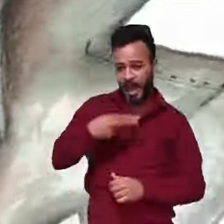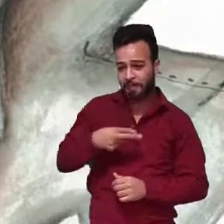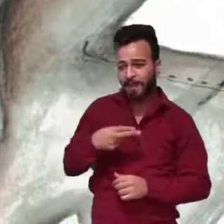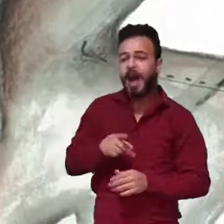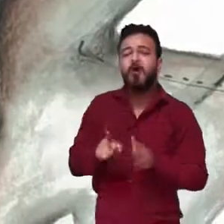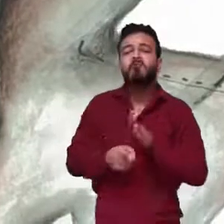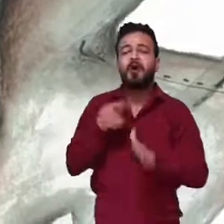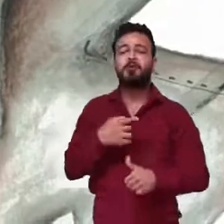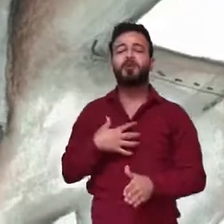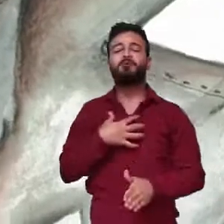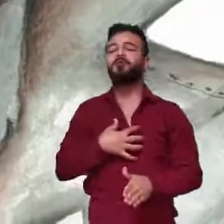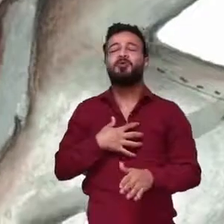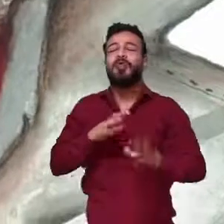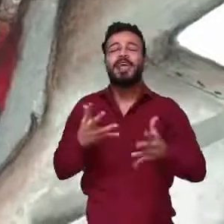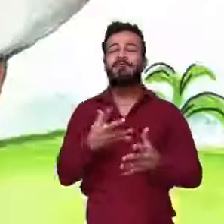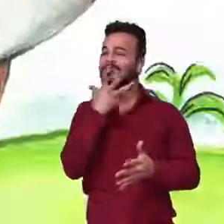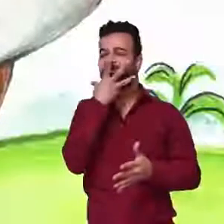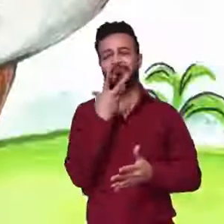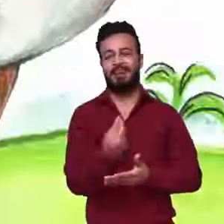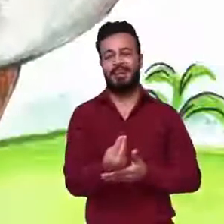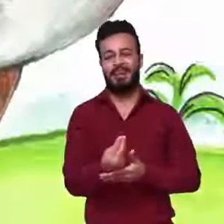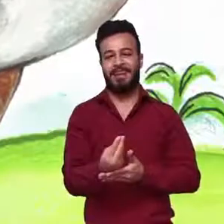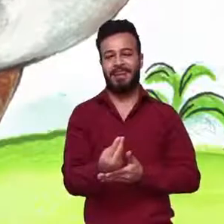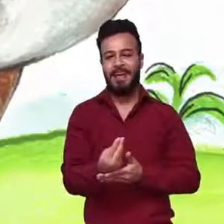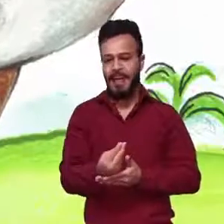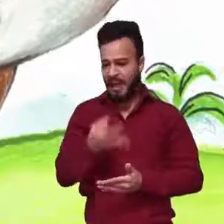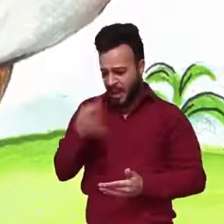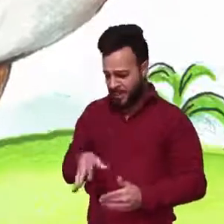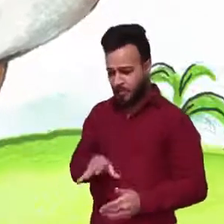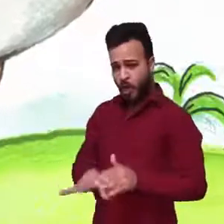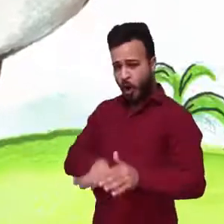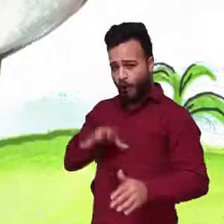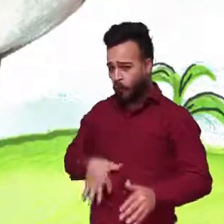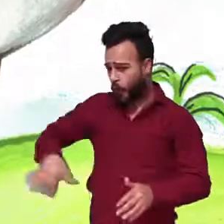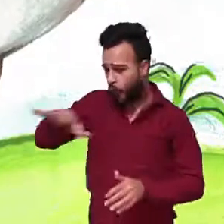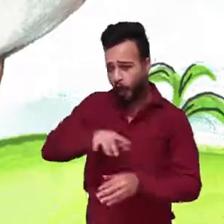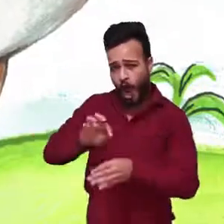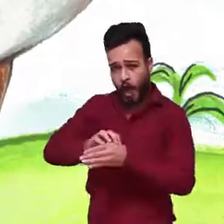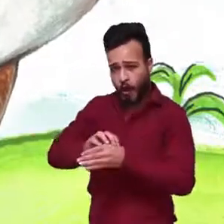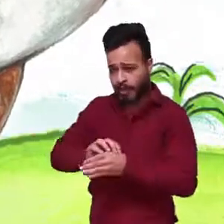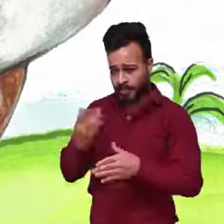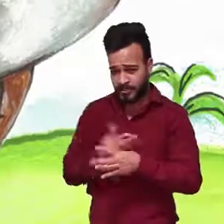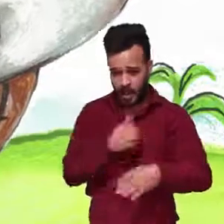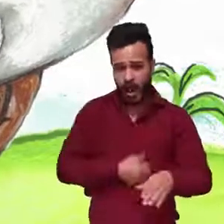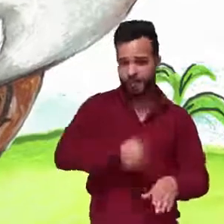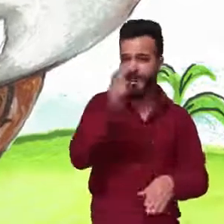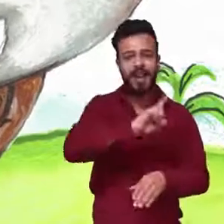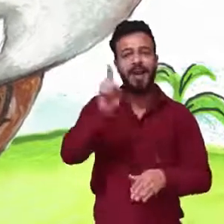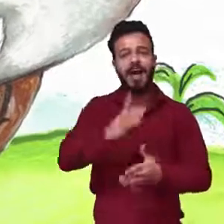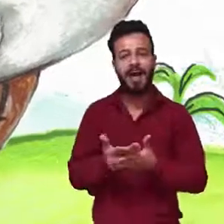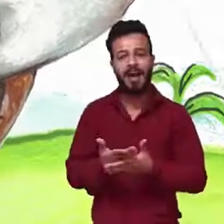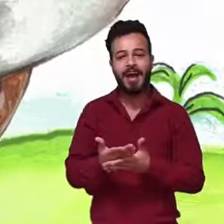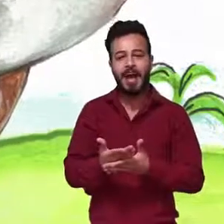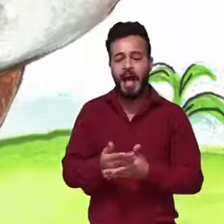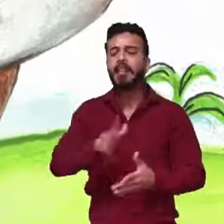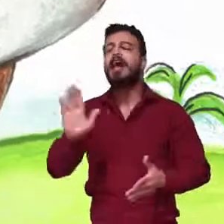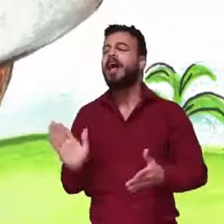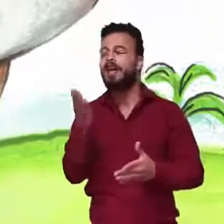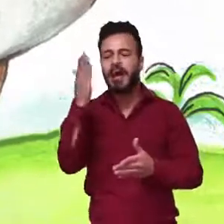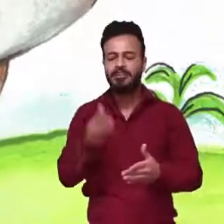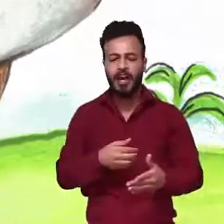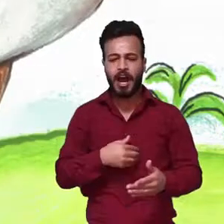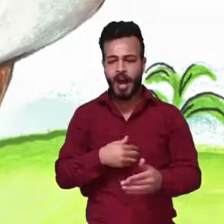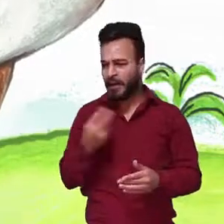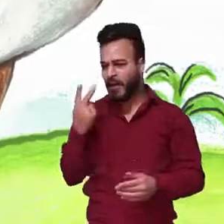مرة بشعور جميل. ليس عليه أن يخيف الجميع ليكون الأفضل، فهو على أي حال